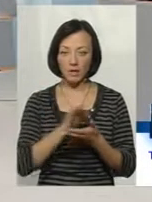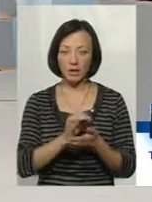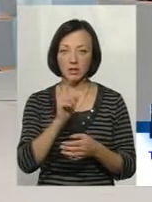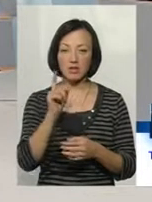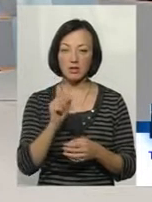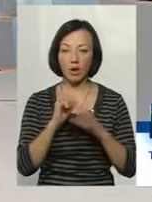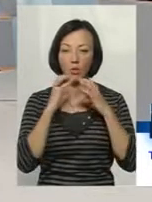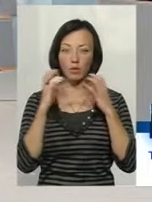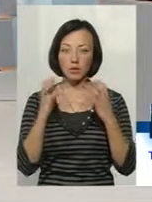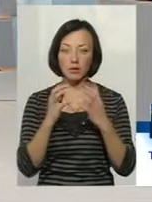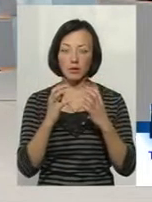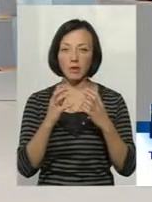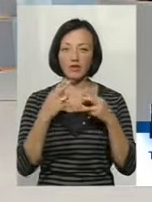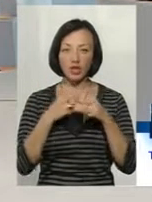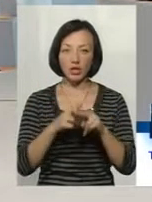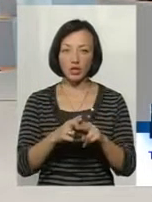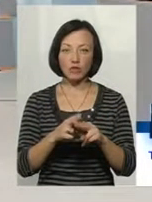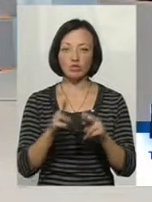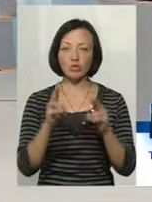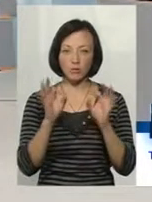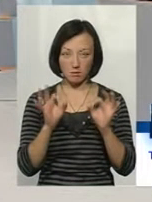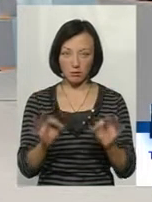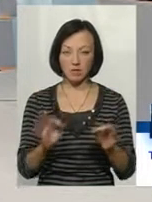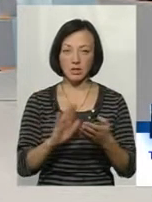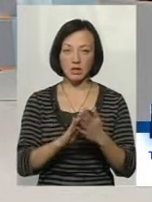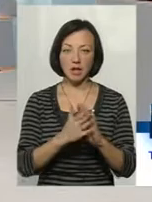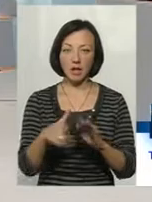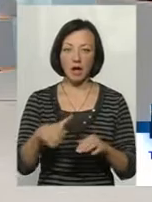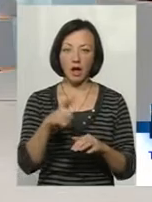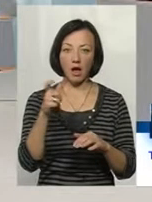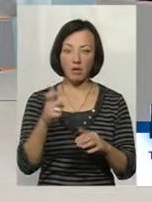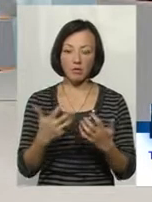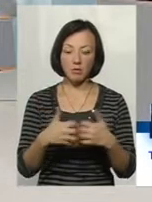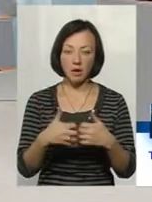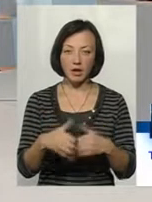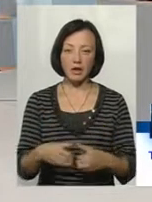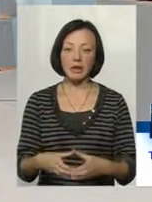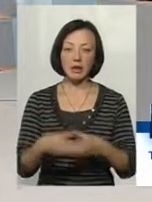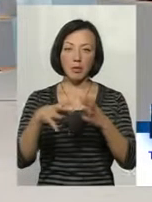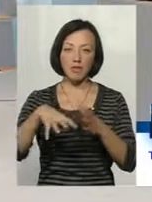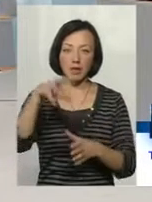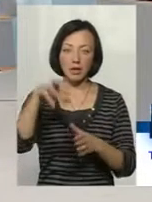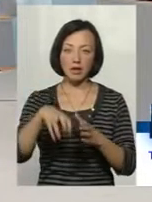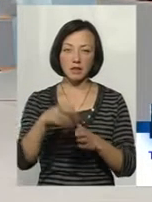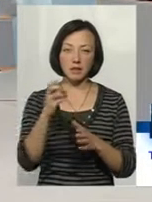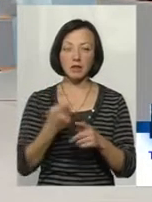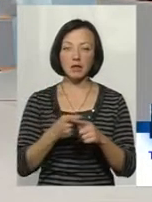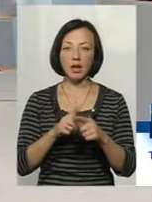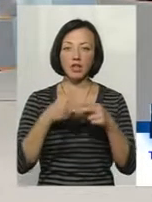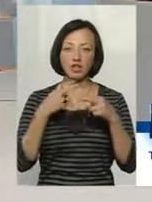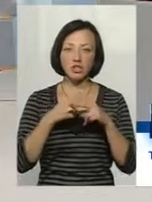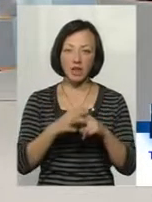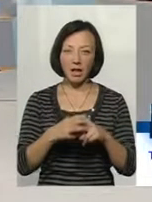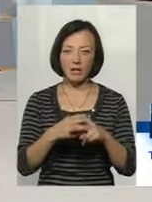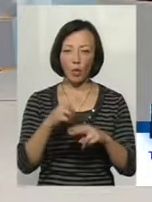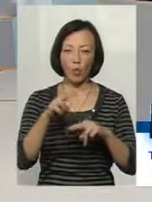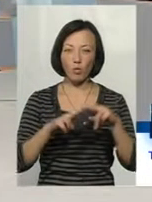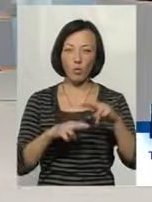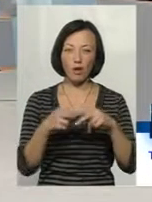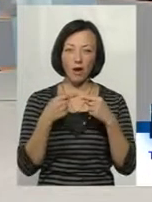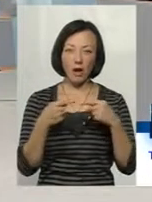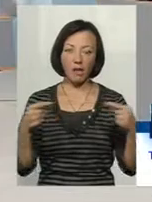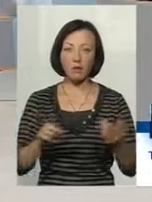за утримання в технічно справному стані газових приладів, димовентиляційних каналів, водів інженерних комунікацій